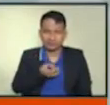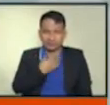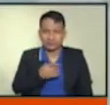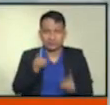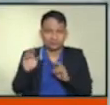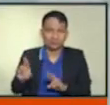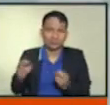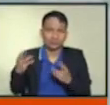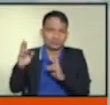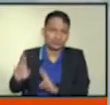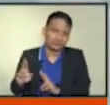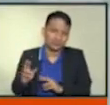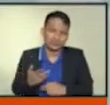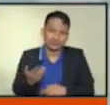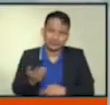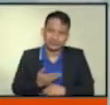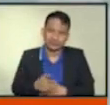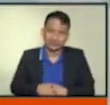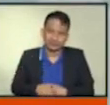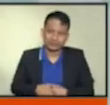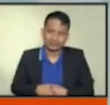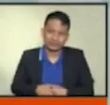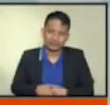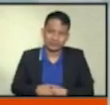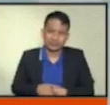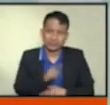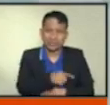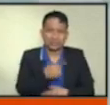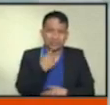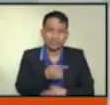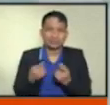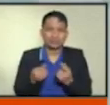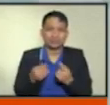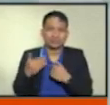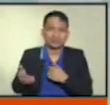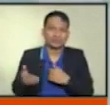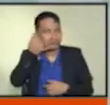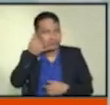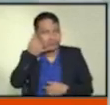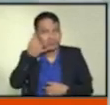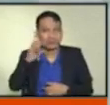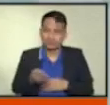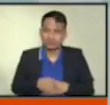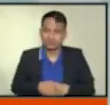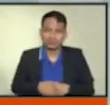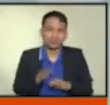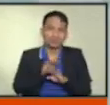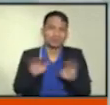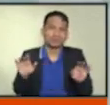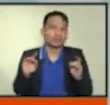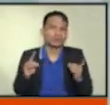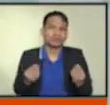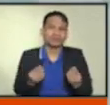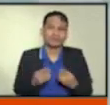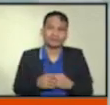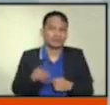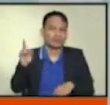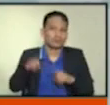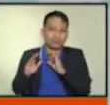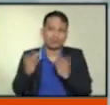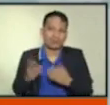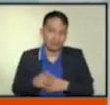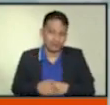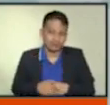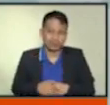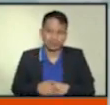Oo, sir. Inasar ka talaga todo-todo. Oo, sir. Anong sinabi naman ni Mrs. nung mapakinggan mo sa cellphone? Wala, sir. Wala. Hindi na kami nag-usap nun,